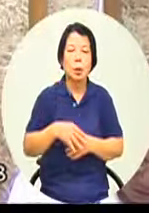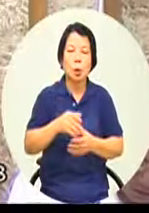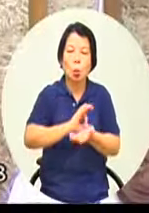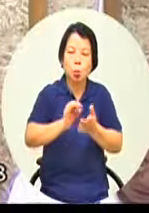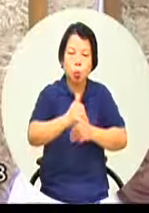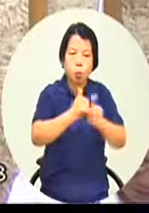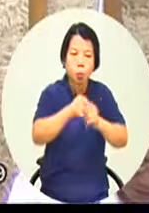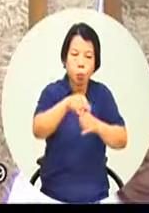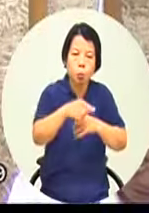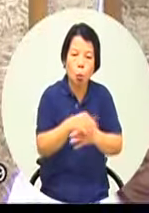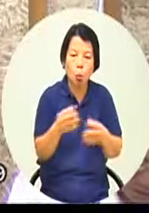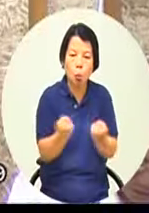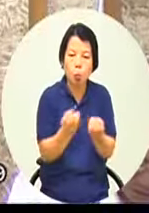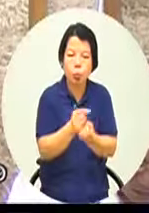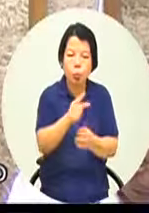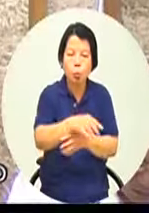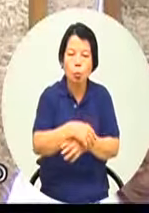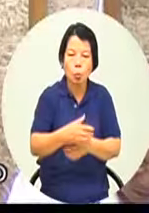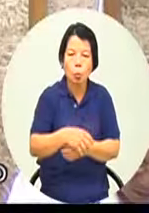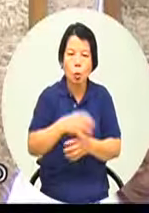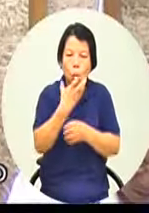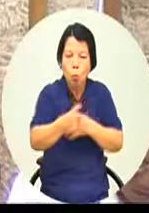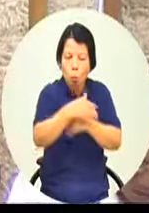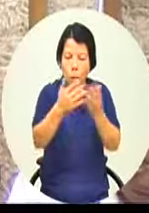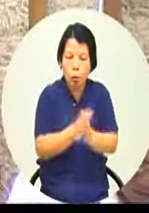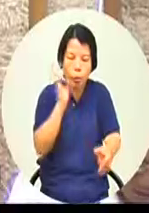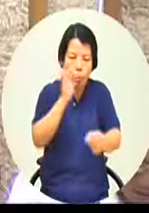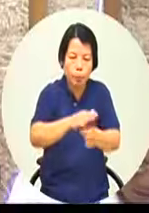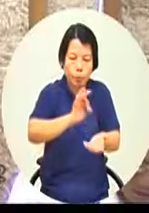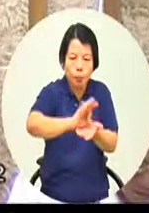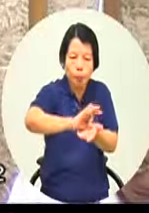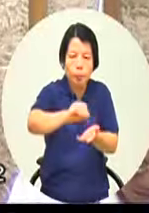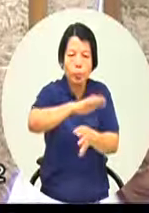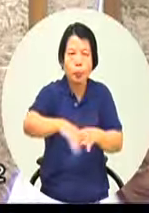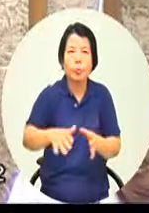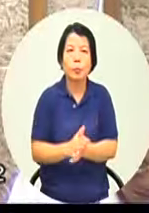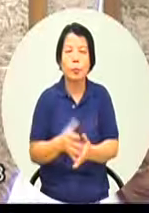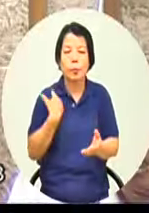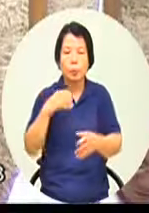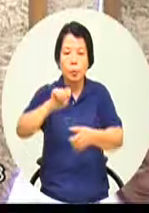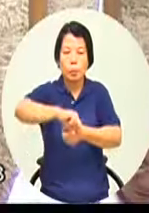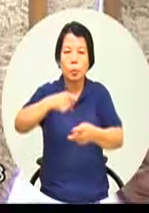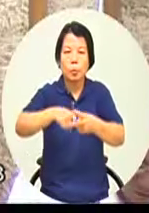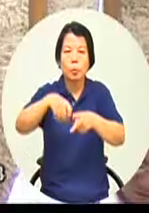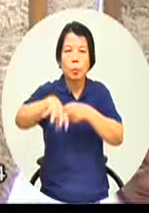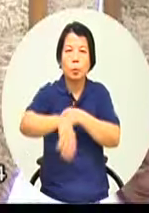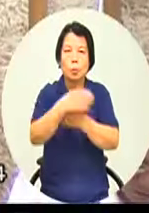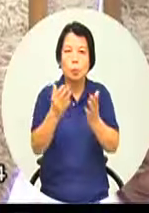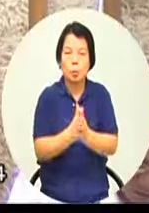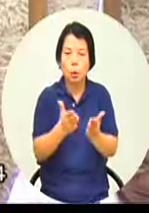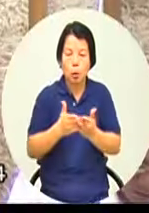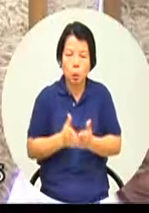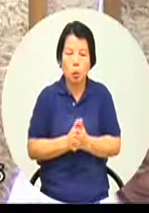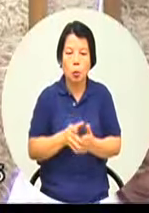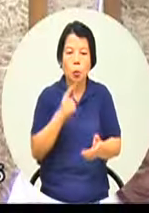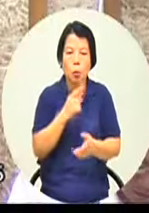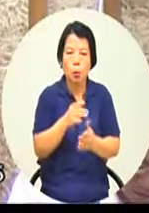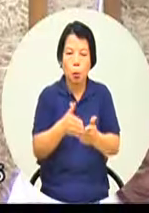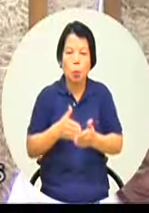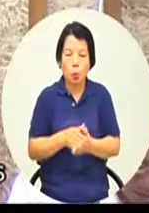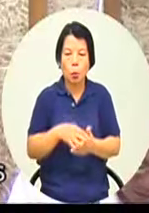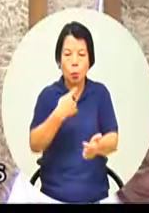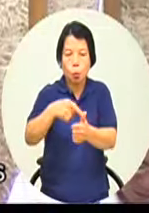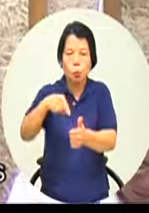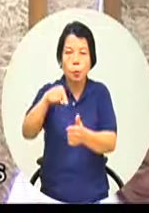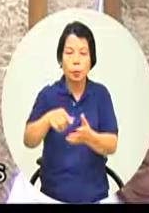收购的机制，然后分别针对这个养殖户以及这个加工厂部分有进行相关的收购动作。